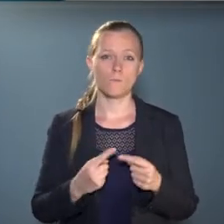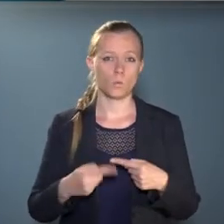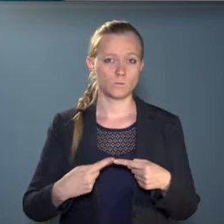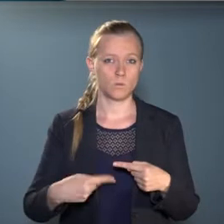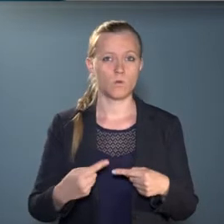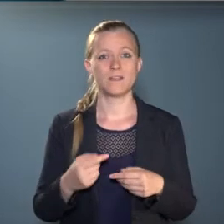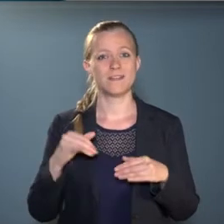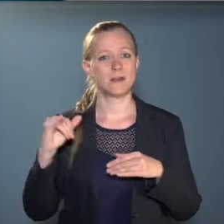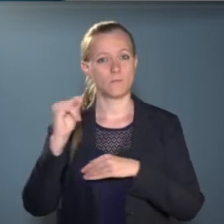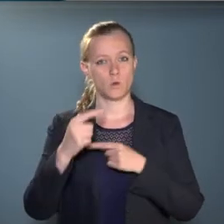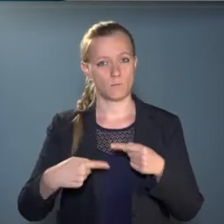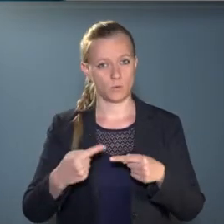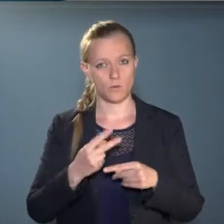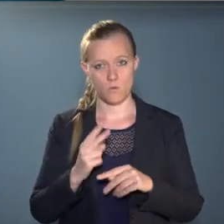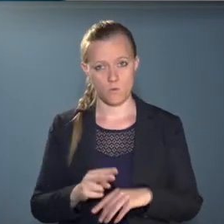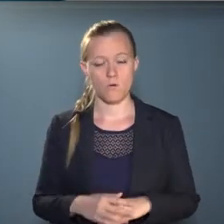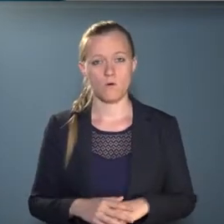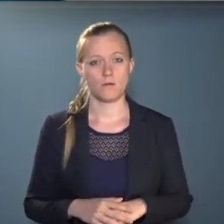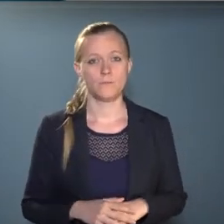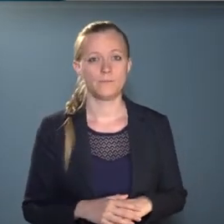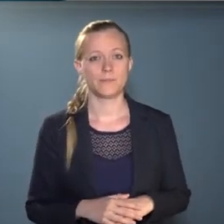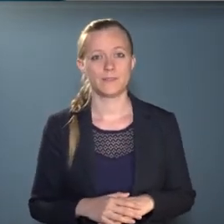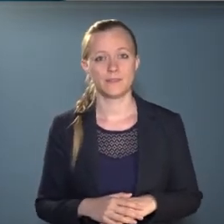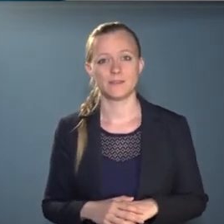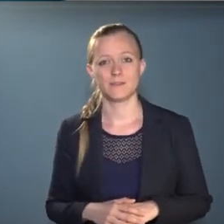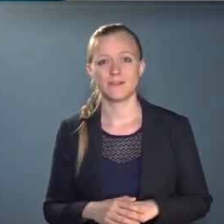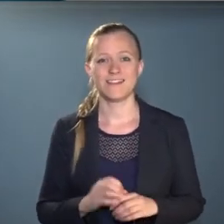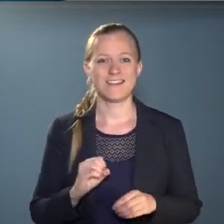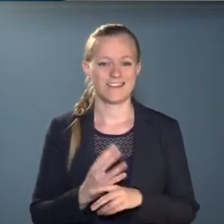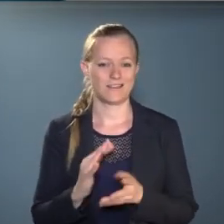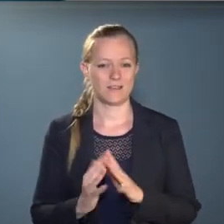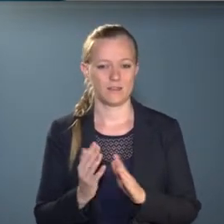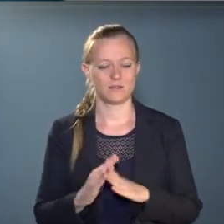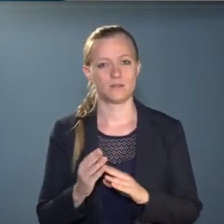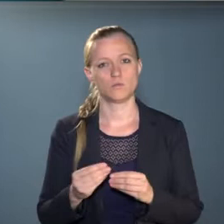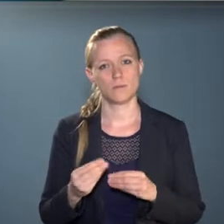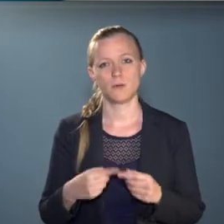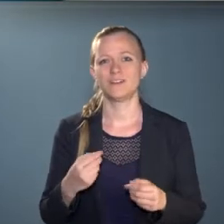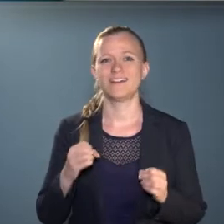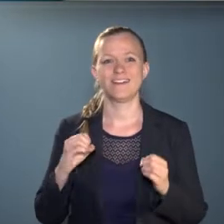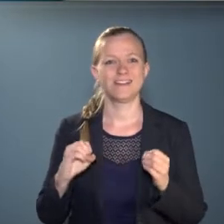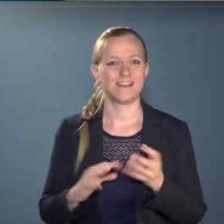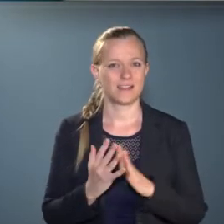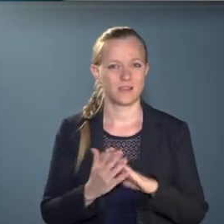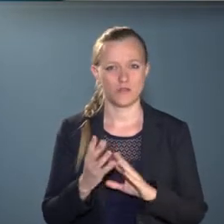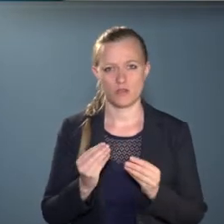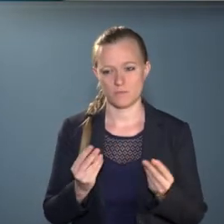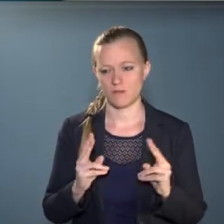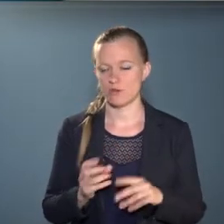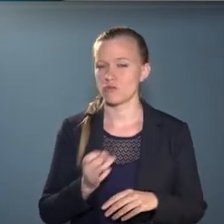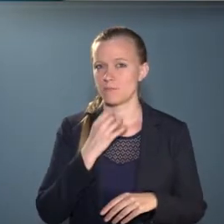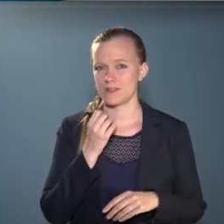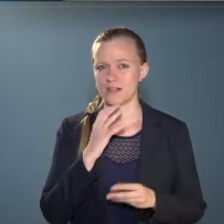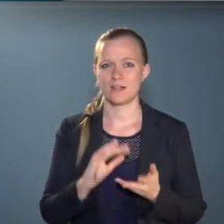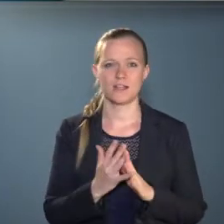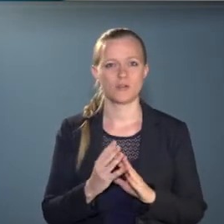repülőgépek motorjainak és az elégetett üzemanyag nyomán égéstermékek keletkezik, speciális